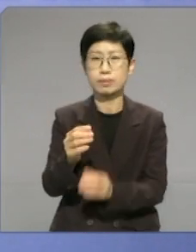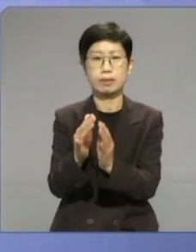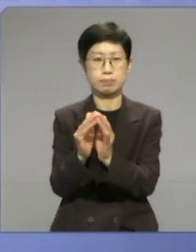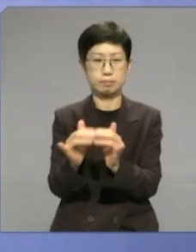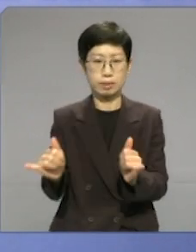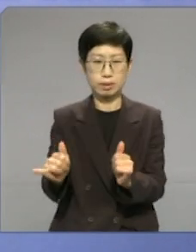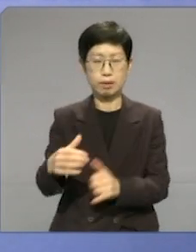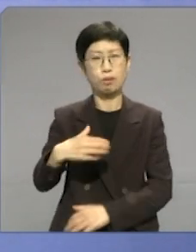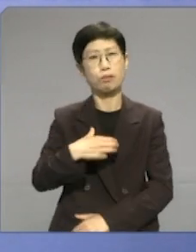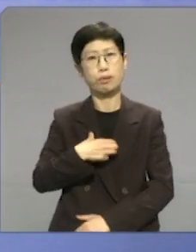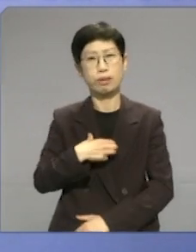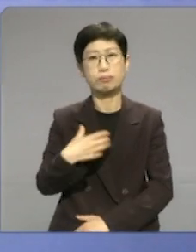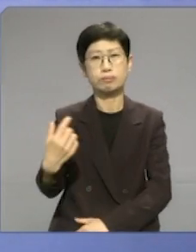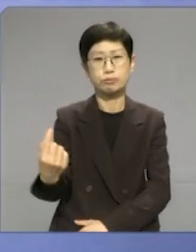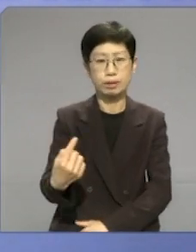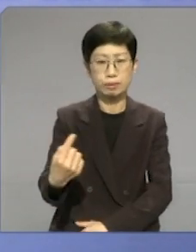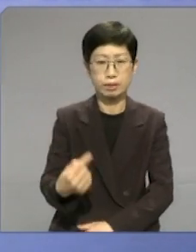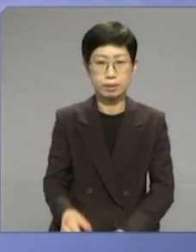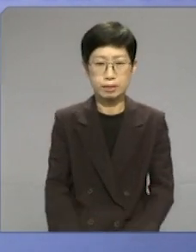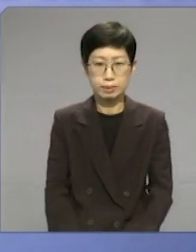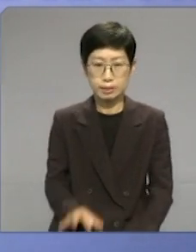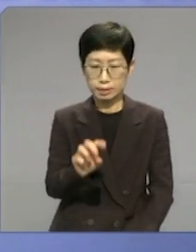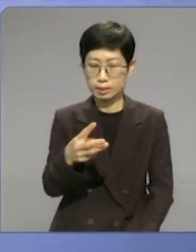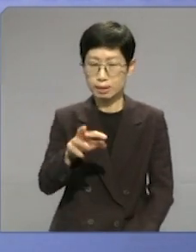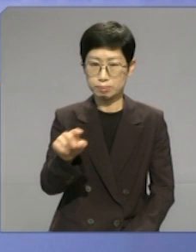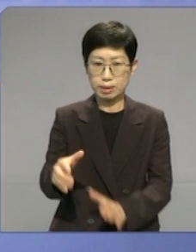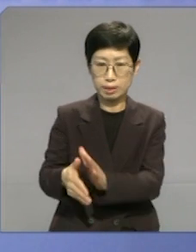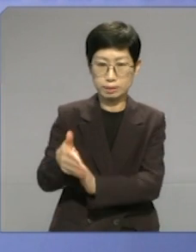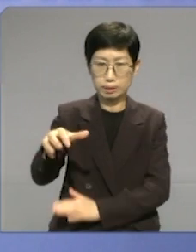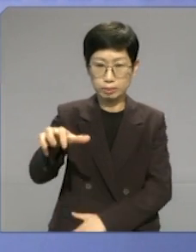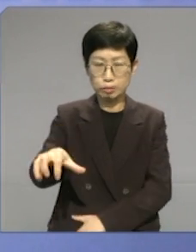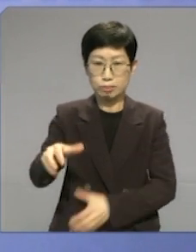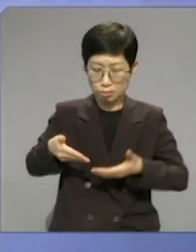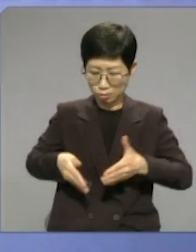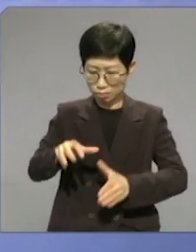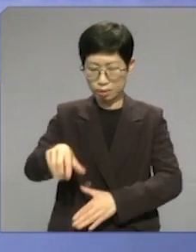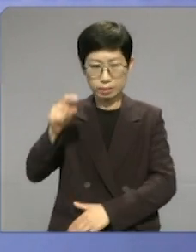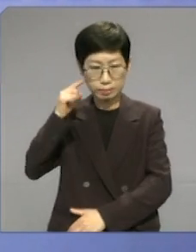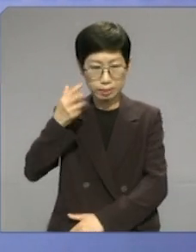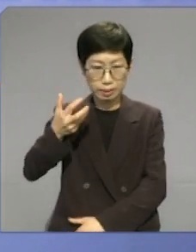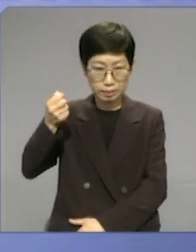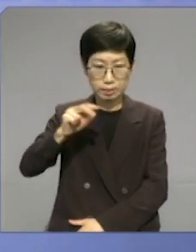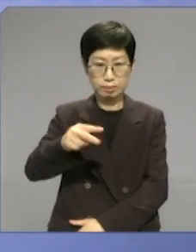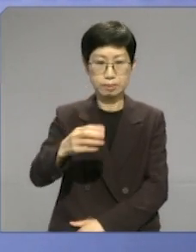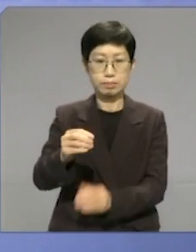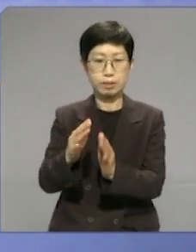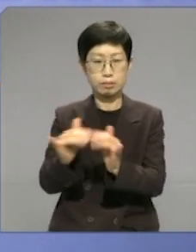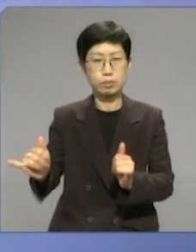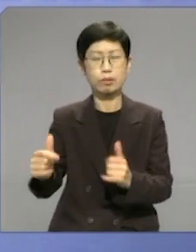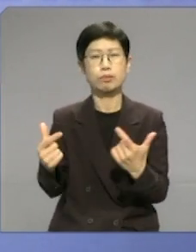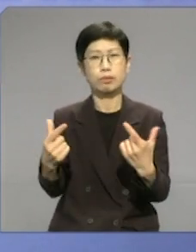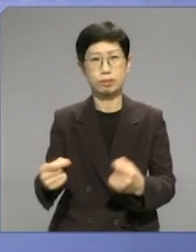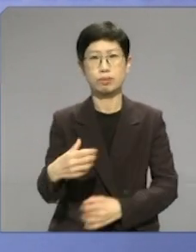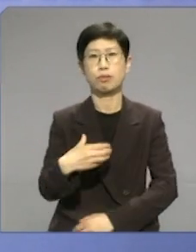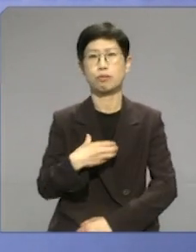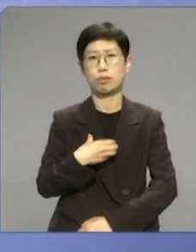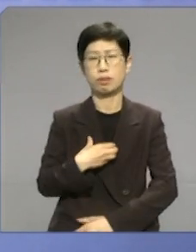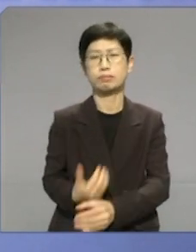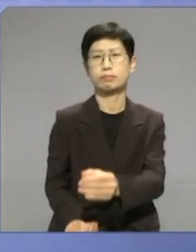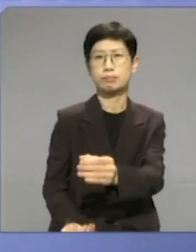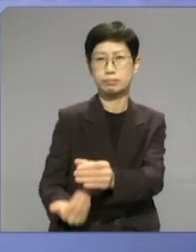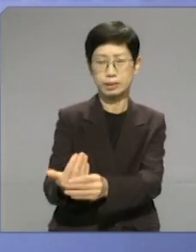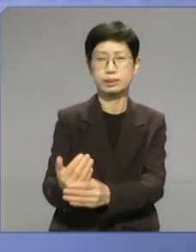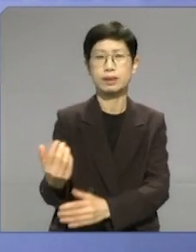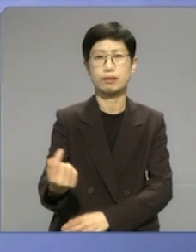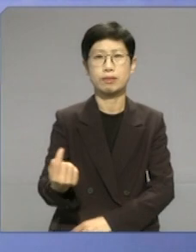risk. People who traveled from across Darfur to seek refuge. And that's on top